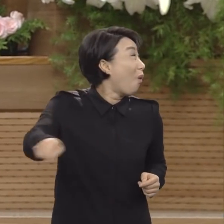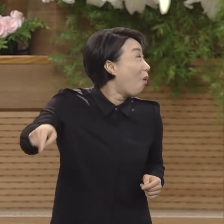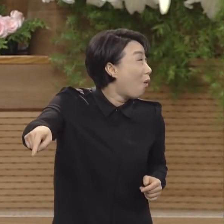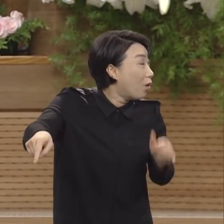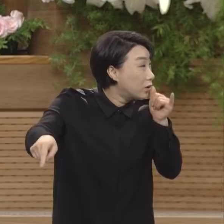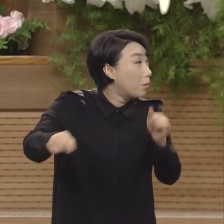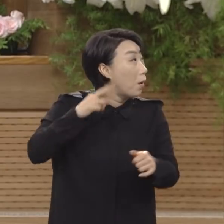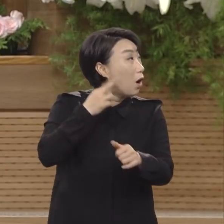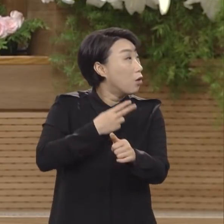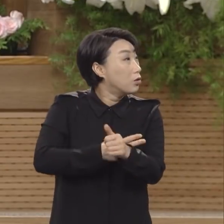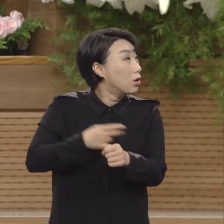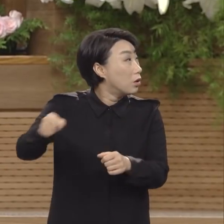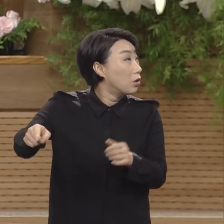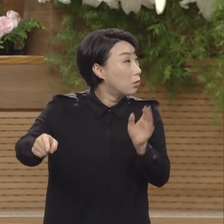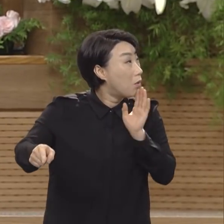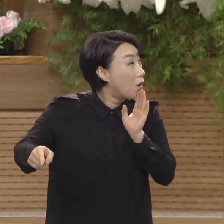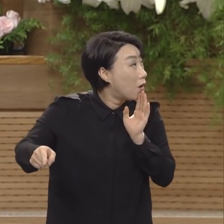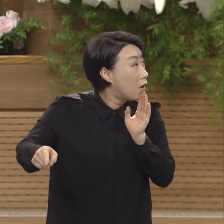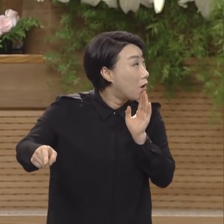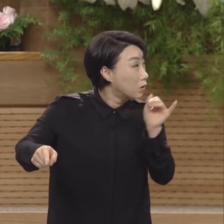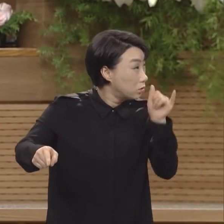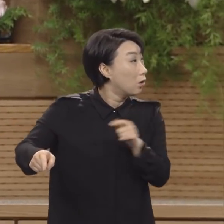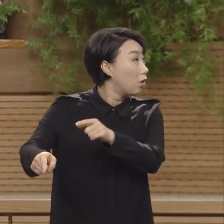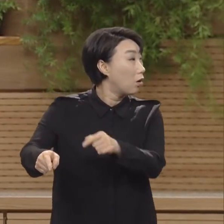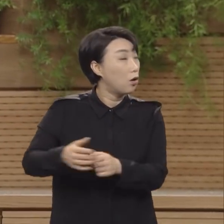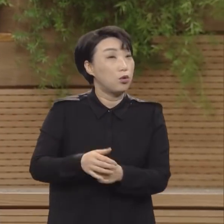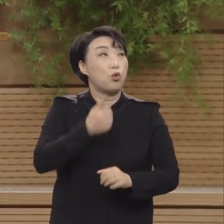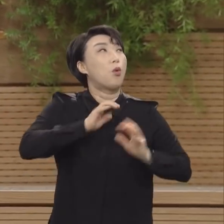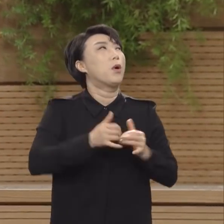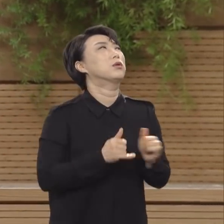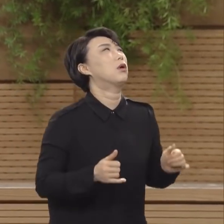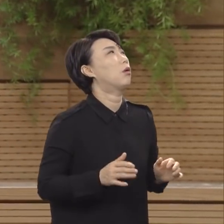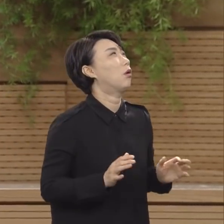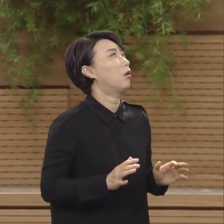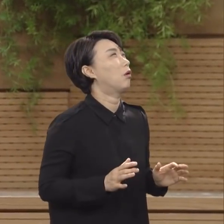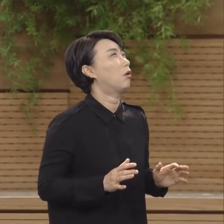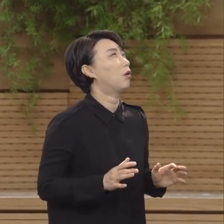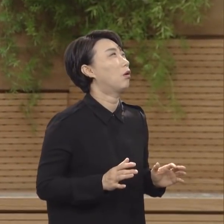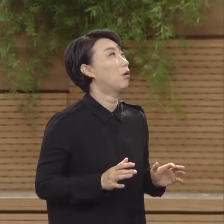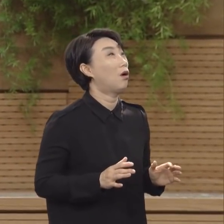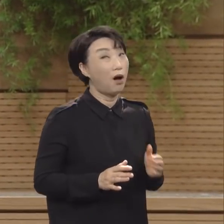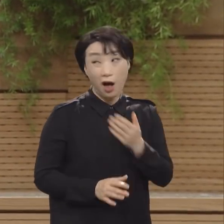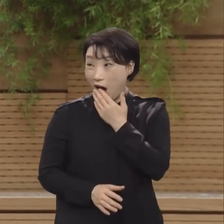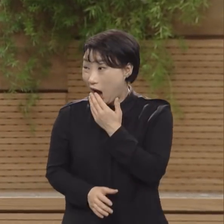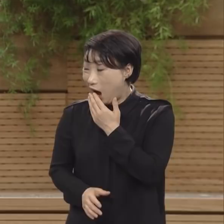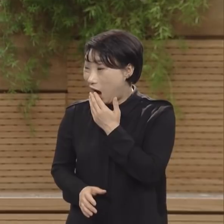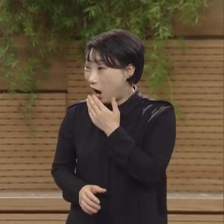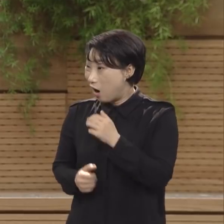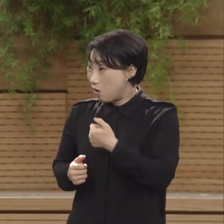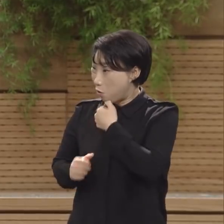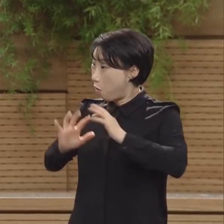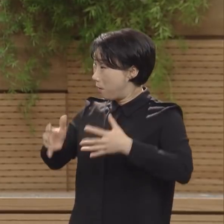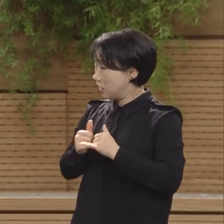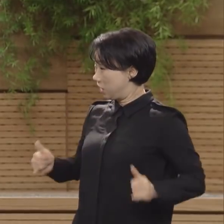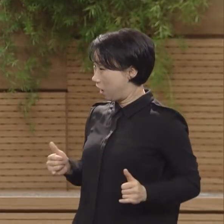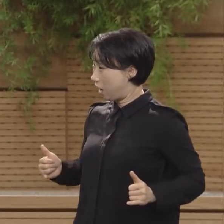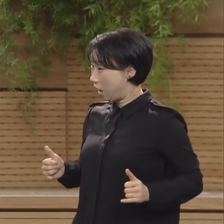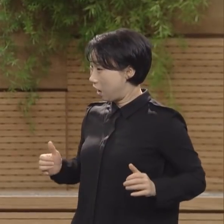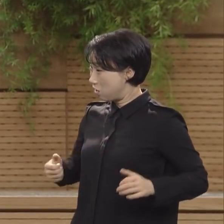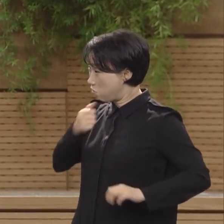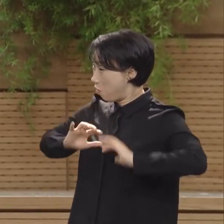그 바울이라는 죄수가요 노마 사람이래요. 노마 사람?